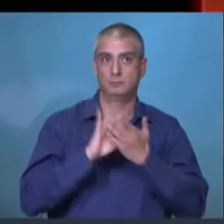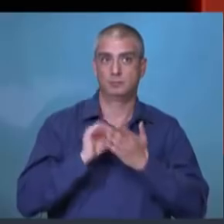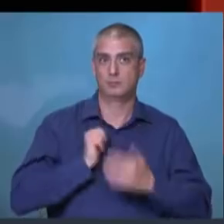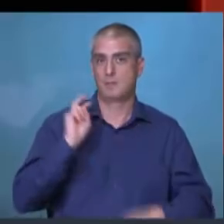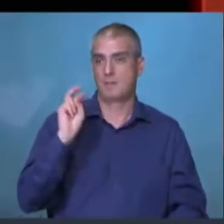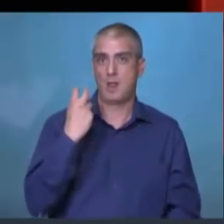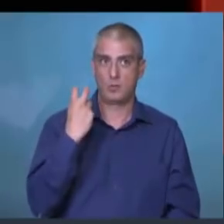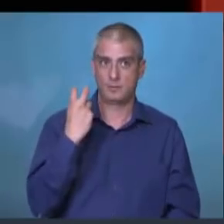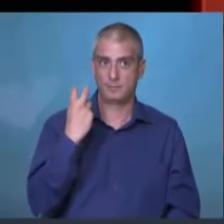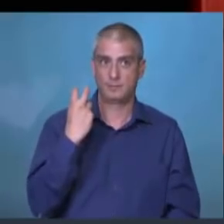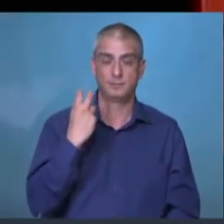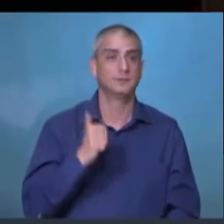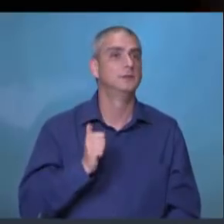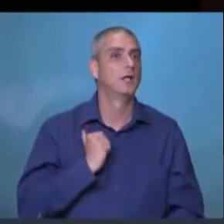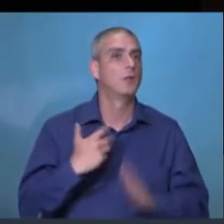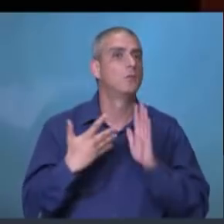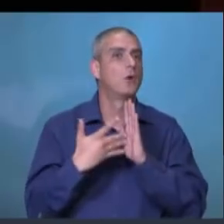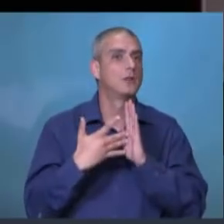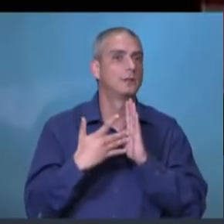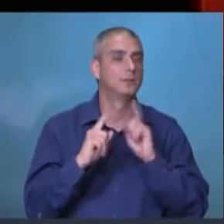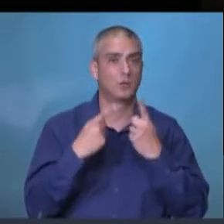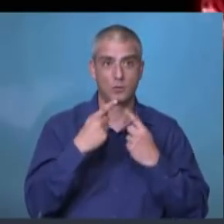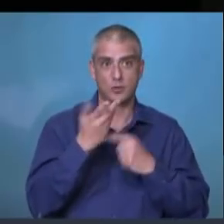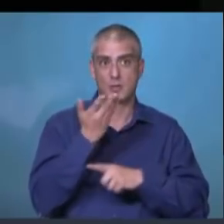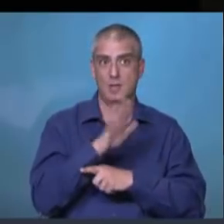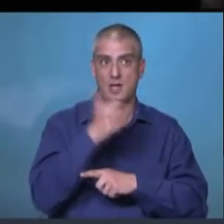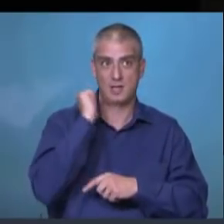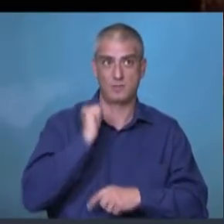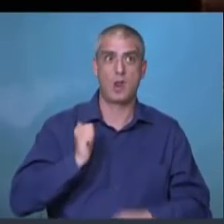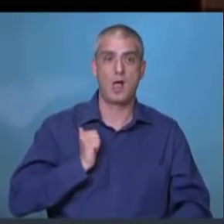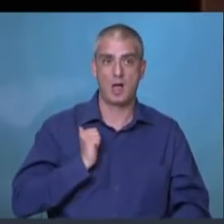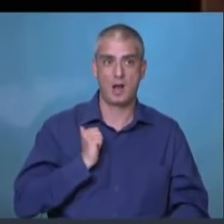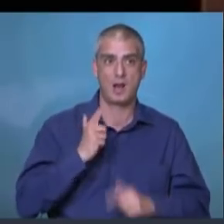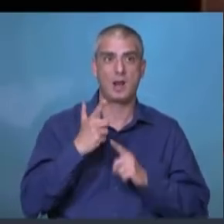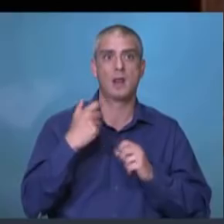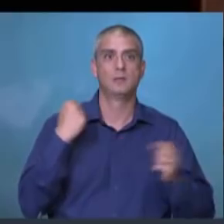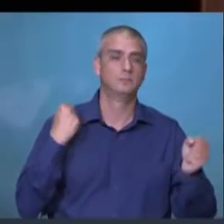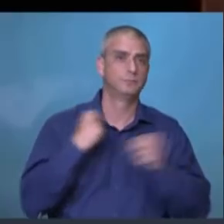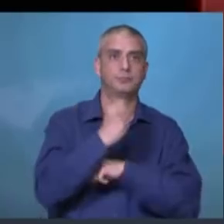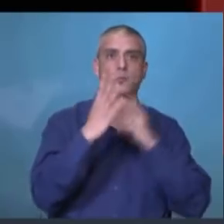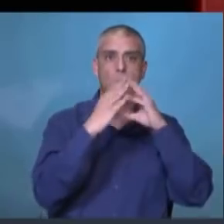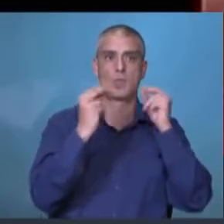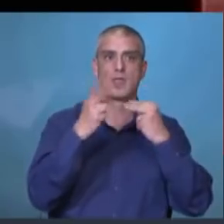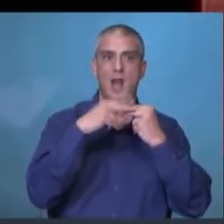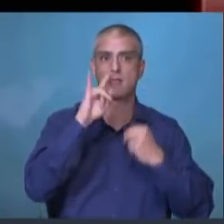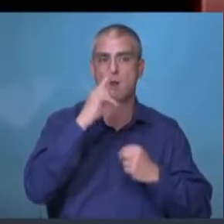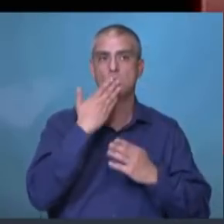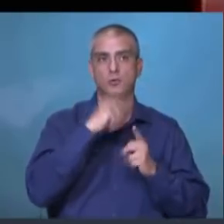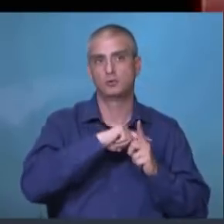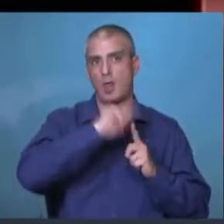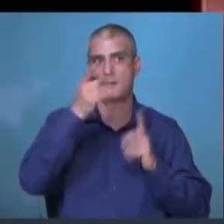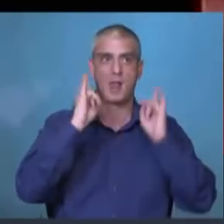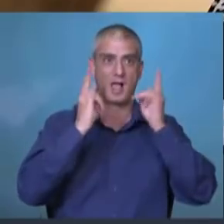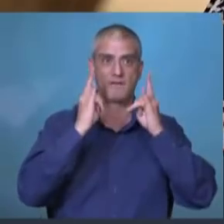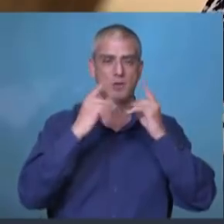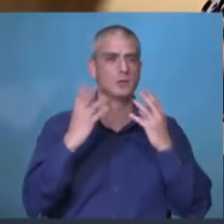במילואים. בצהל בודקים את האירוע שבו נהרג אמש חייל צהל מפגיעת מונית פלסטינית ליד חלחול בין ירושלים לחברון.